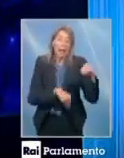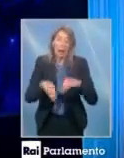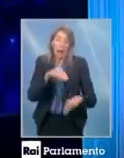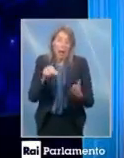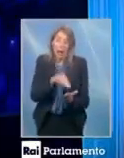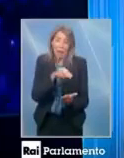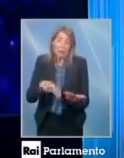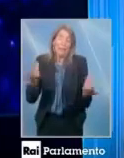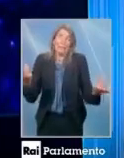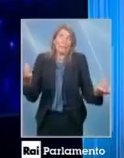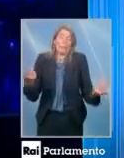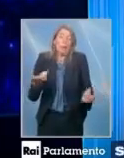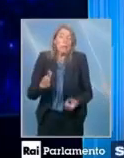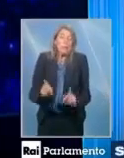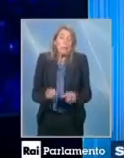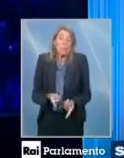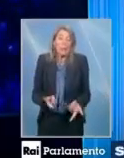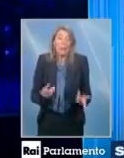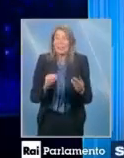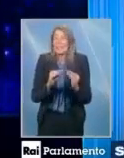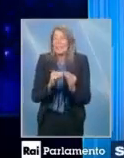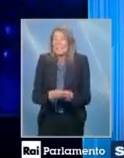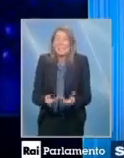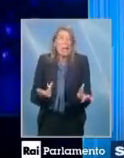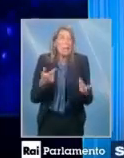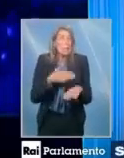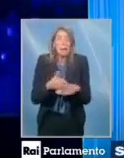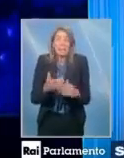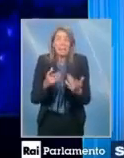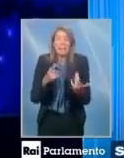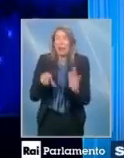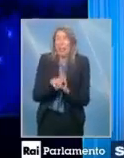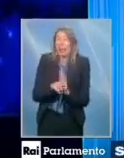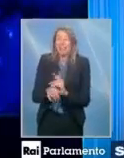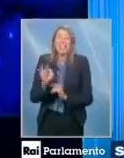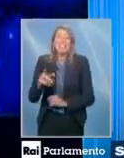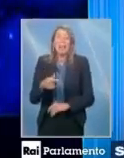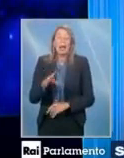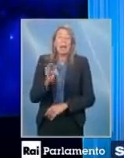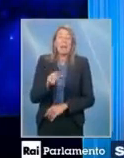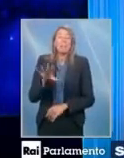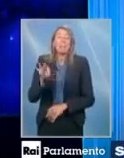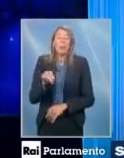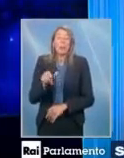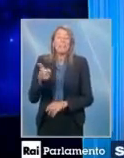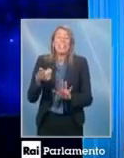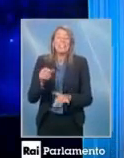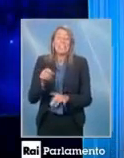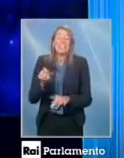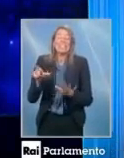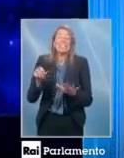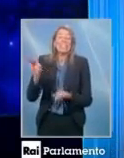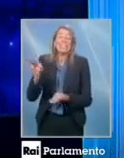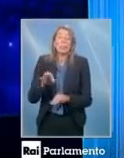partiti o il sistema, così come viene definito, di certo non si metterà a piangere se non andranno a votare il 40, il 50, il 70% degli elettori. Faranno un